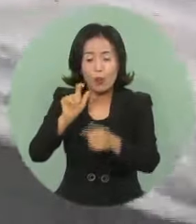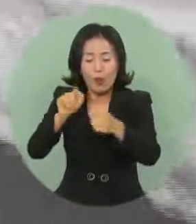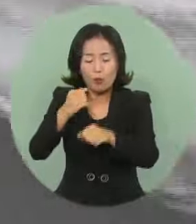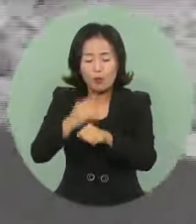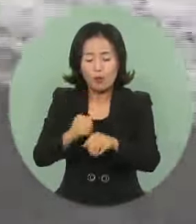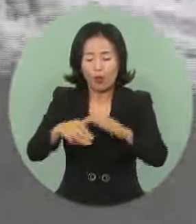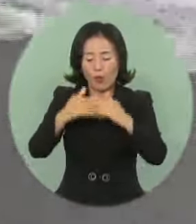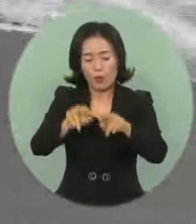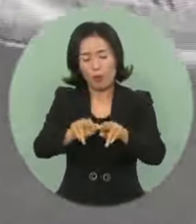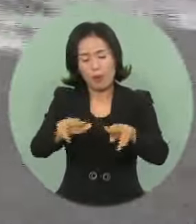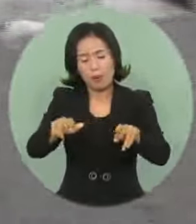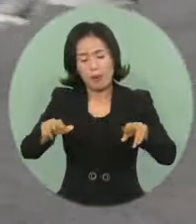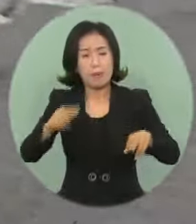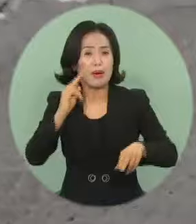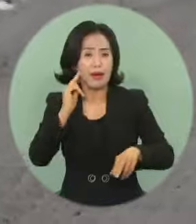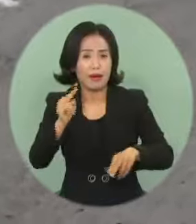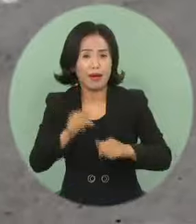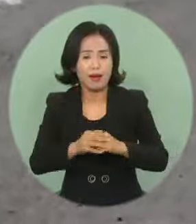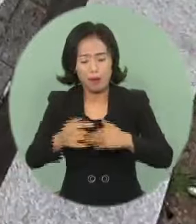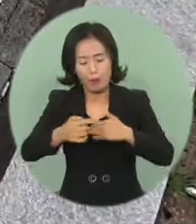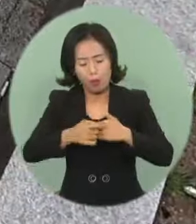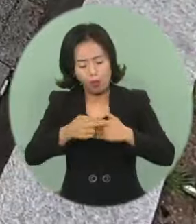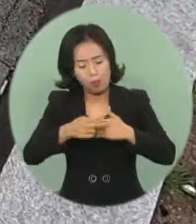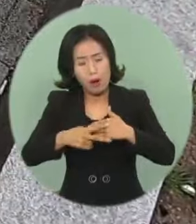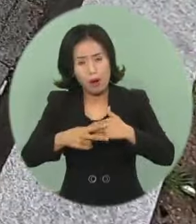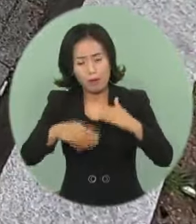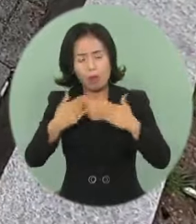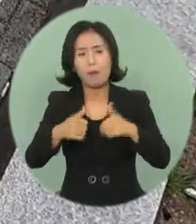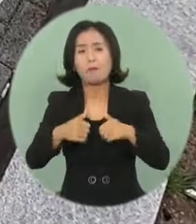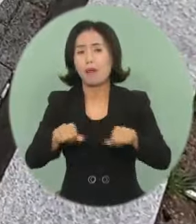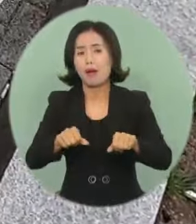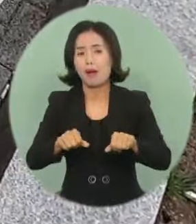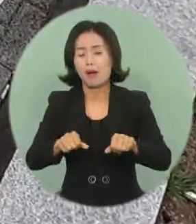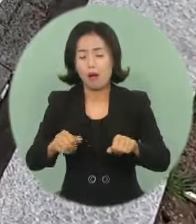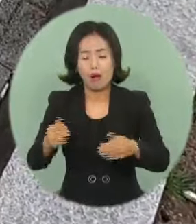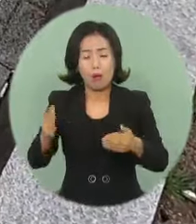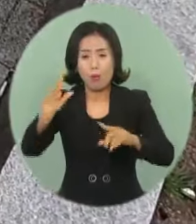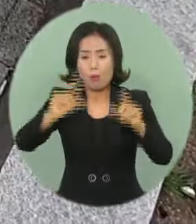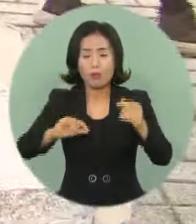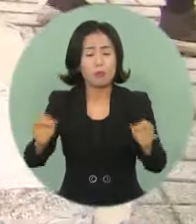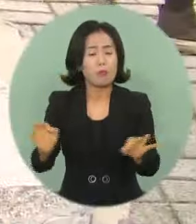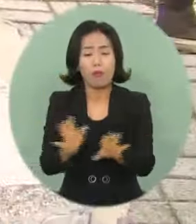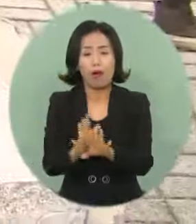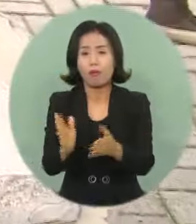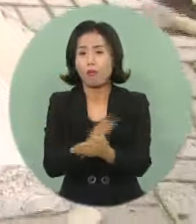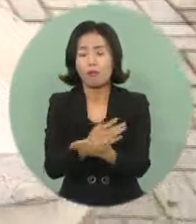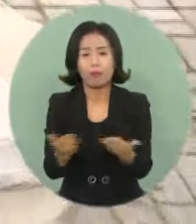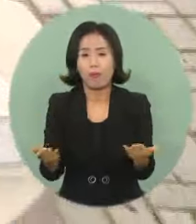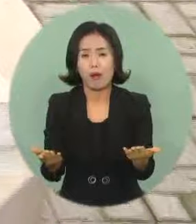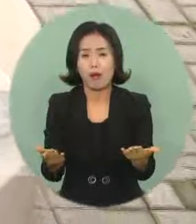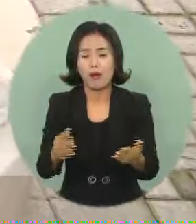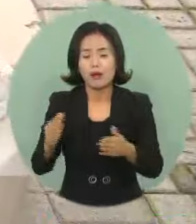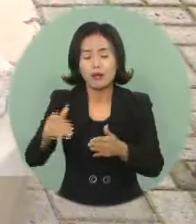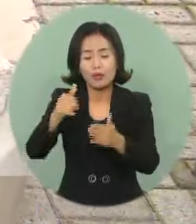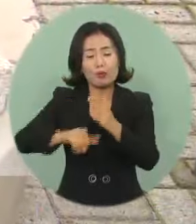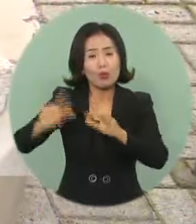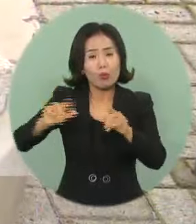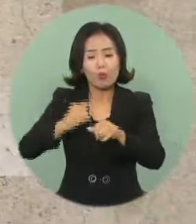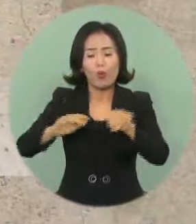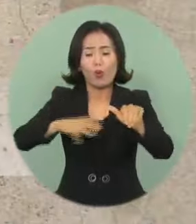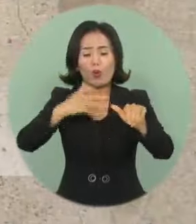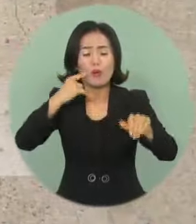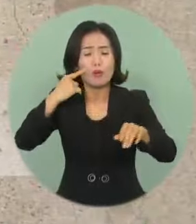곳곳에 균열이 가득합니다. 표면 일부는 아예 깨져버려 흔적도 없이 사라졌습니다. 이 조형물은